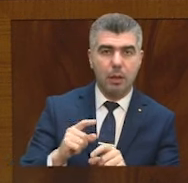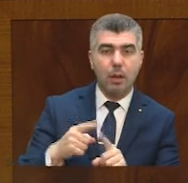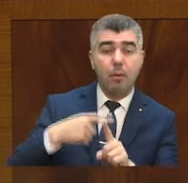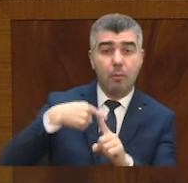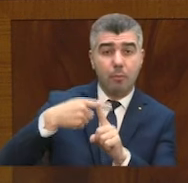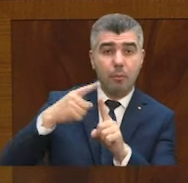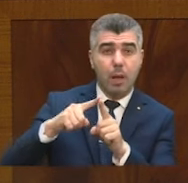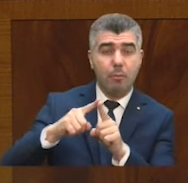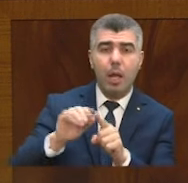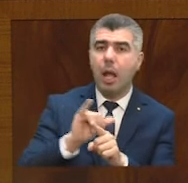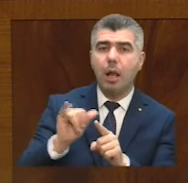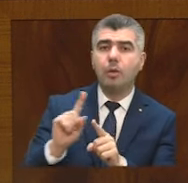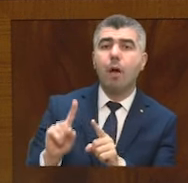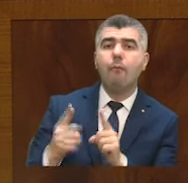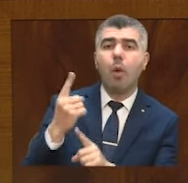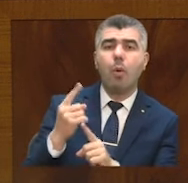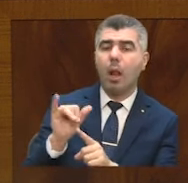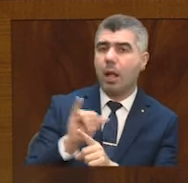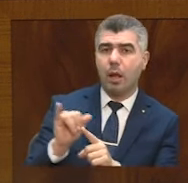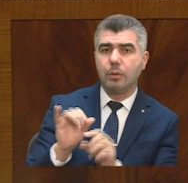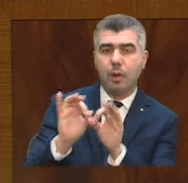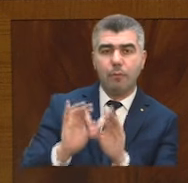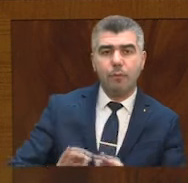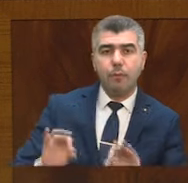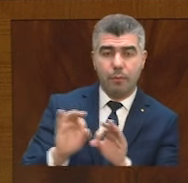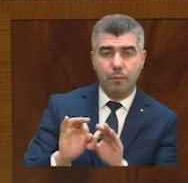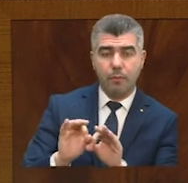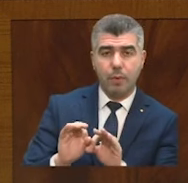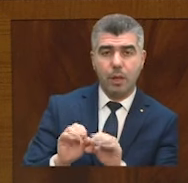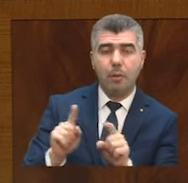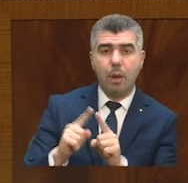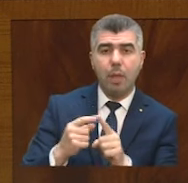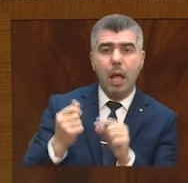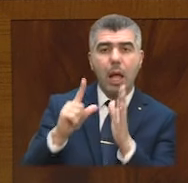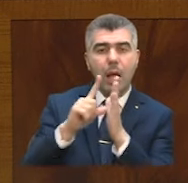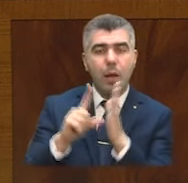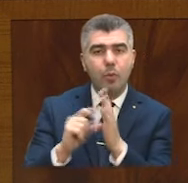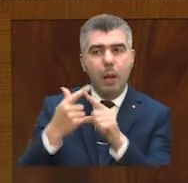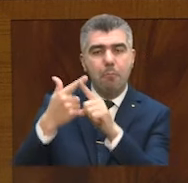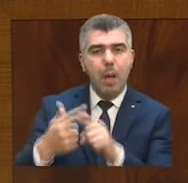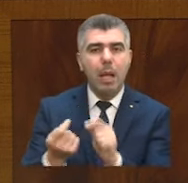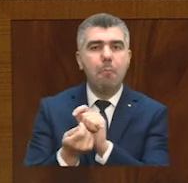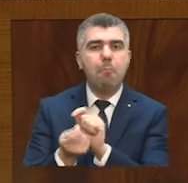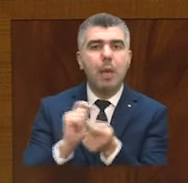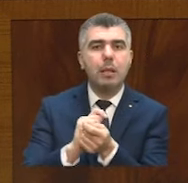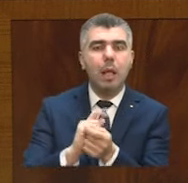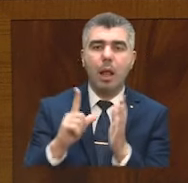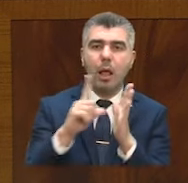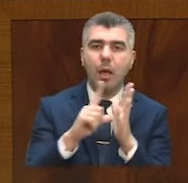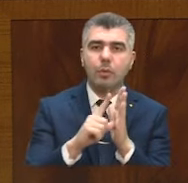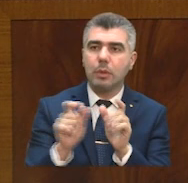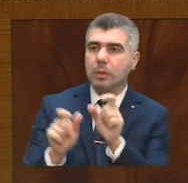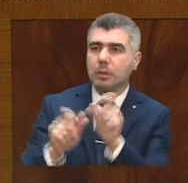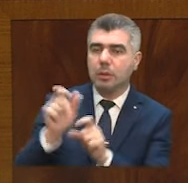1500 درهم علاش مادرتوش من الاول ولماذا ما تجيبو ناش واحد القانون ديال الماليه ديرله التعديل وبالمره وفي بالوعد ديالكم مع اطور